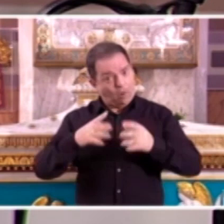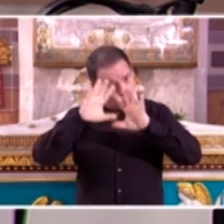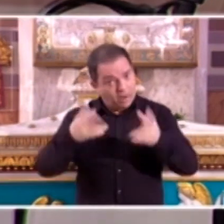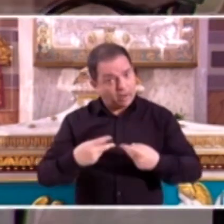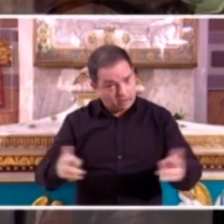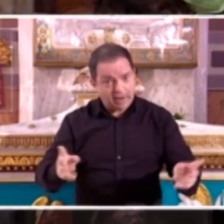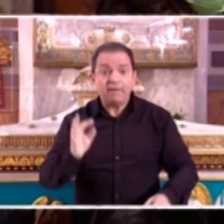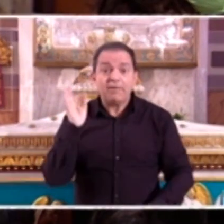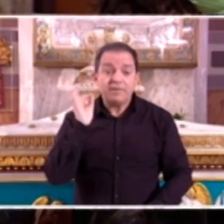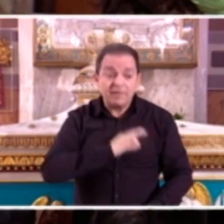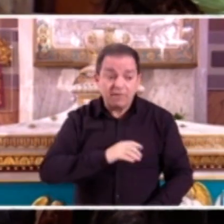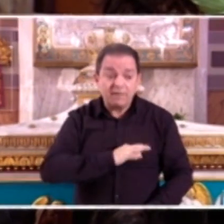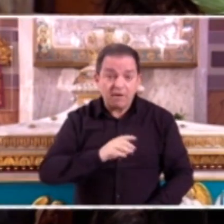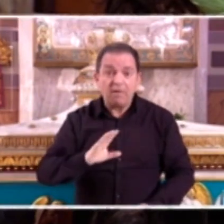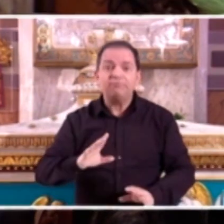συμφέρει.